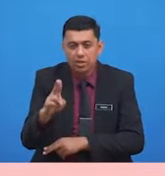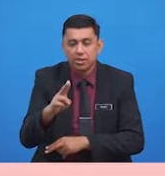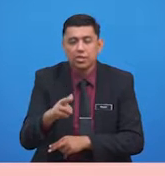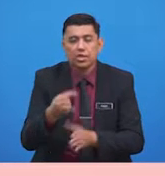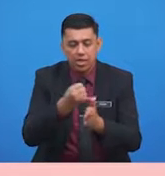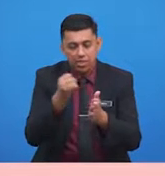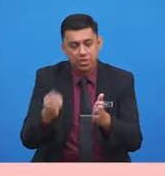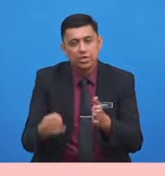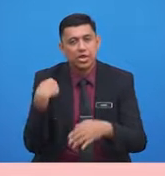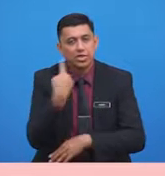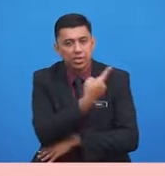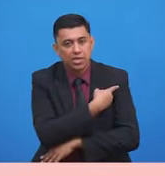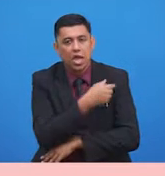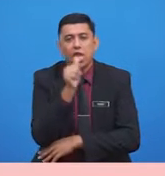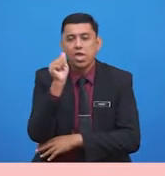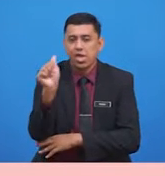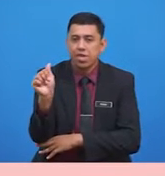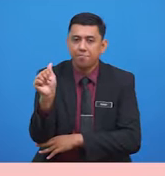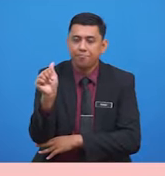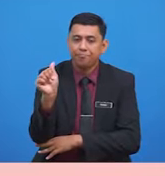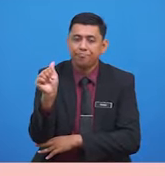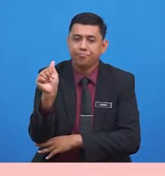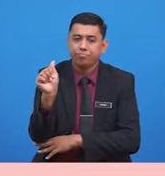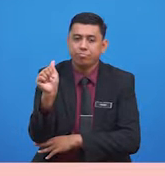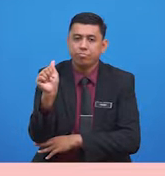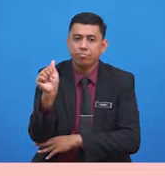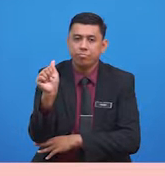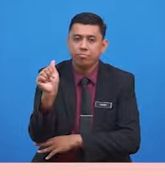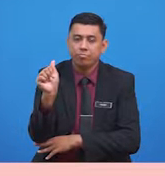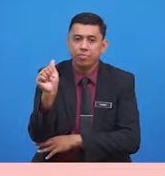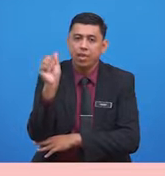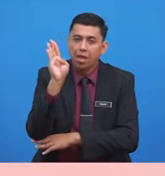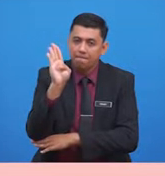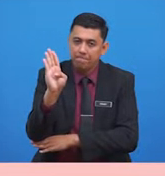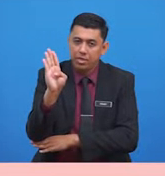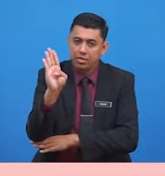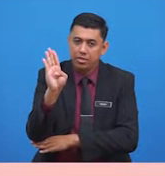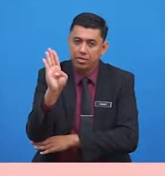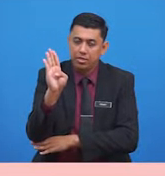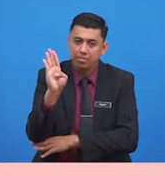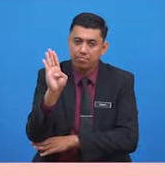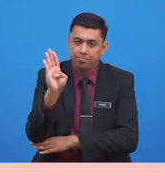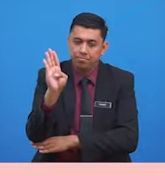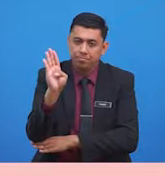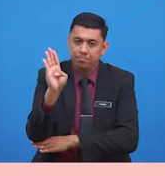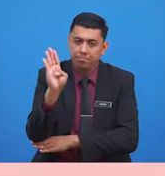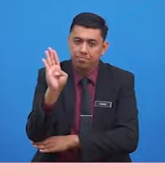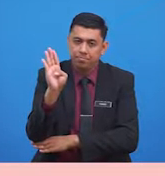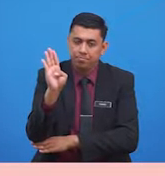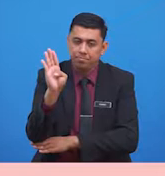kita? A. Hidup dalam kesusahan. B.